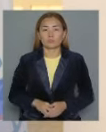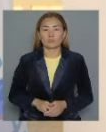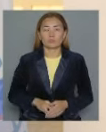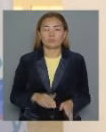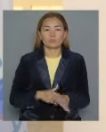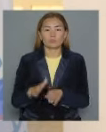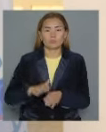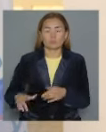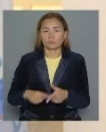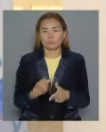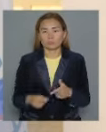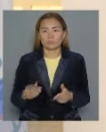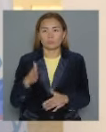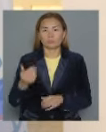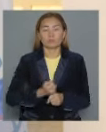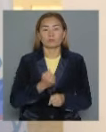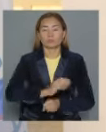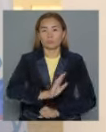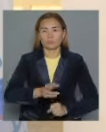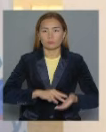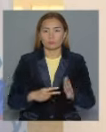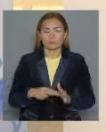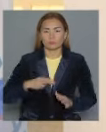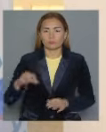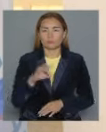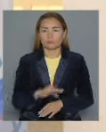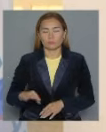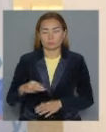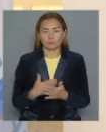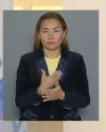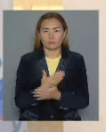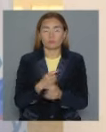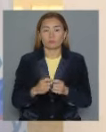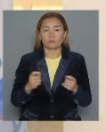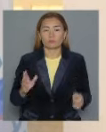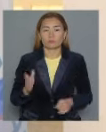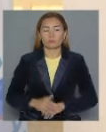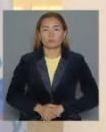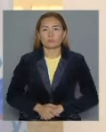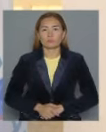атқарылып жатқан, болмаса алда жасалмақ, жасалу керек жұмыстар туралы ақпарат бере кеттім.